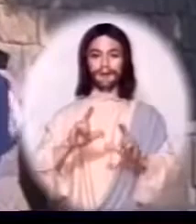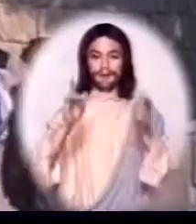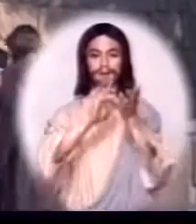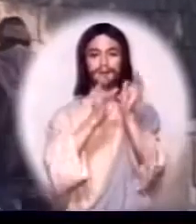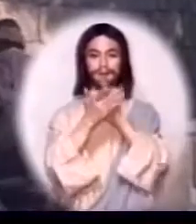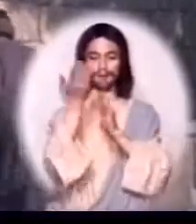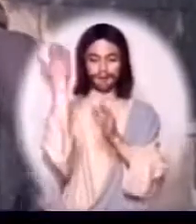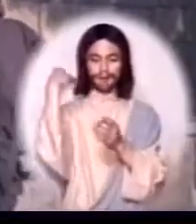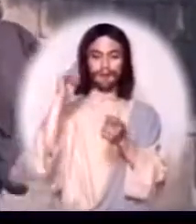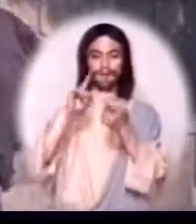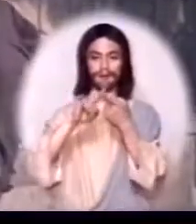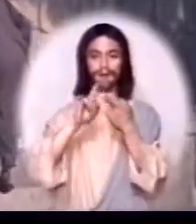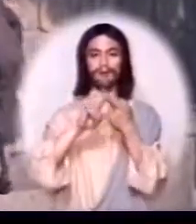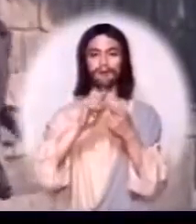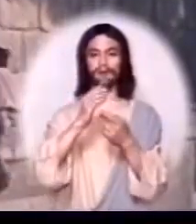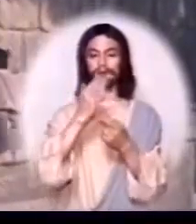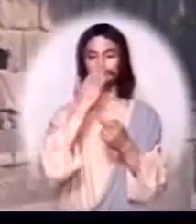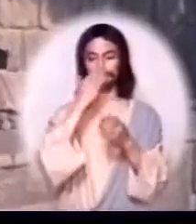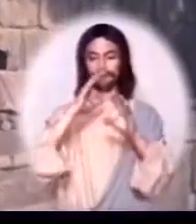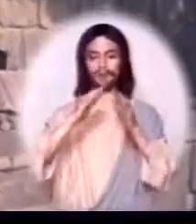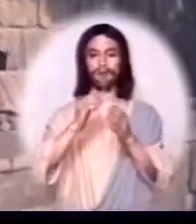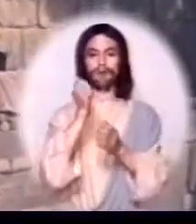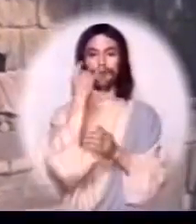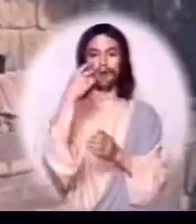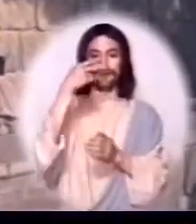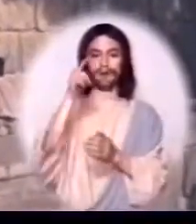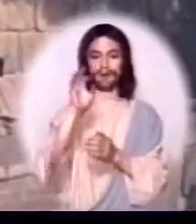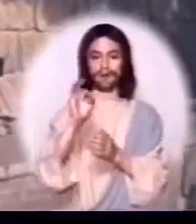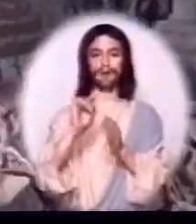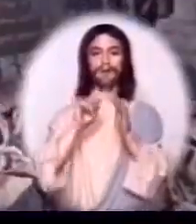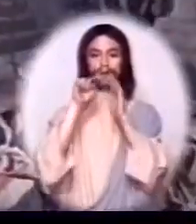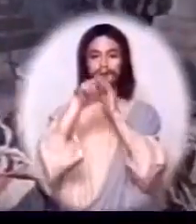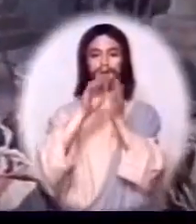안식일에 예수님은 전에 하시던 그대로 유대인의 회당에 가셨습니다.